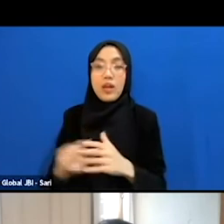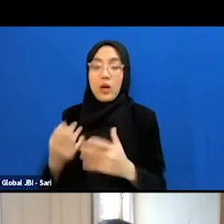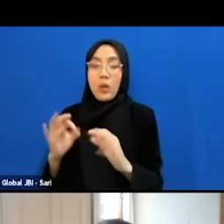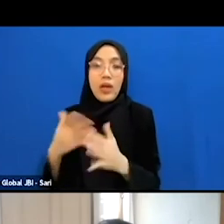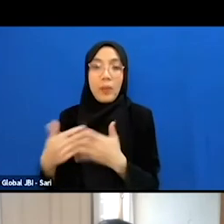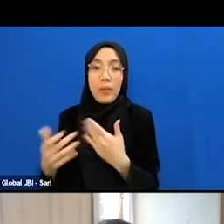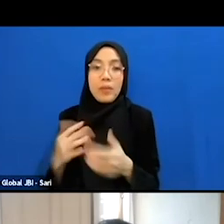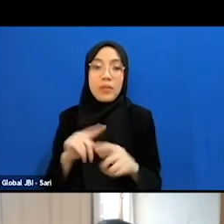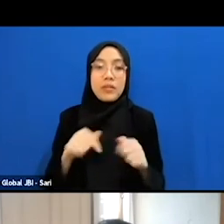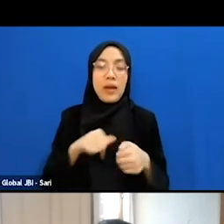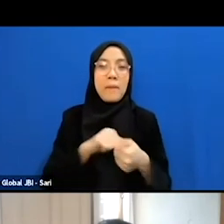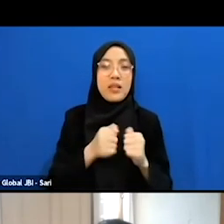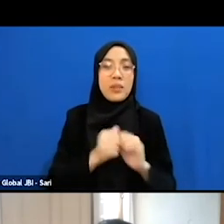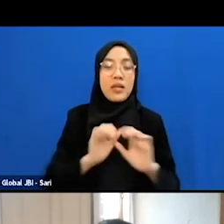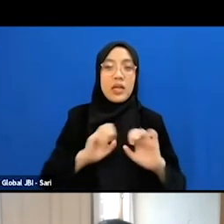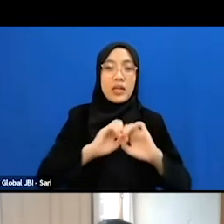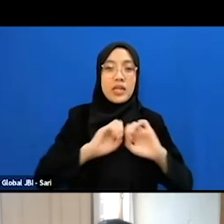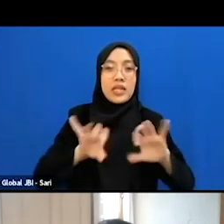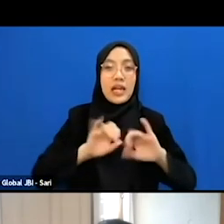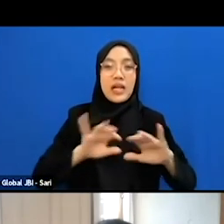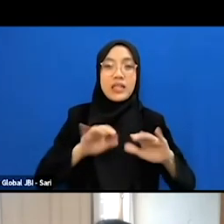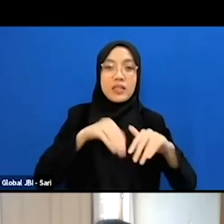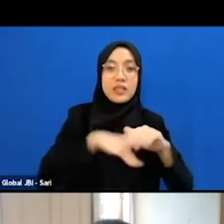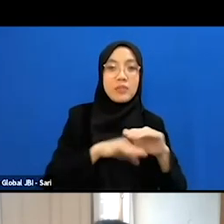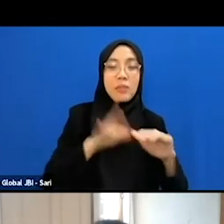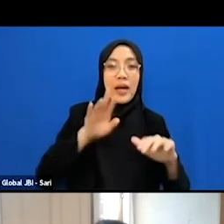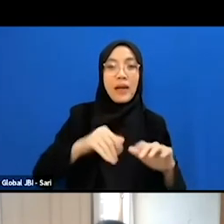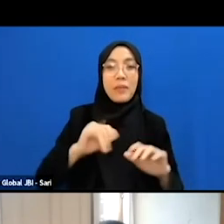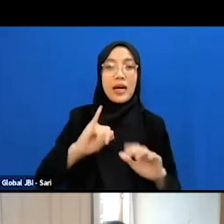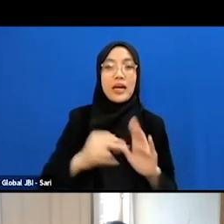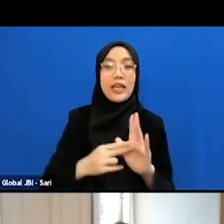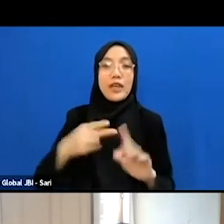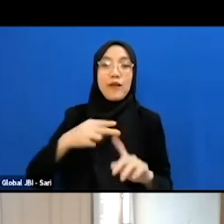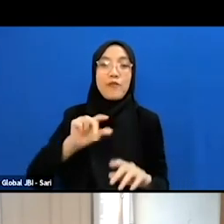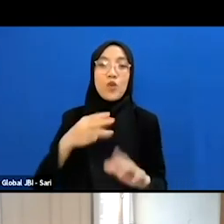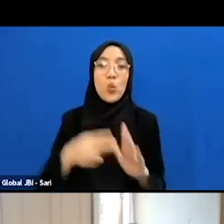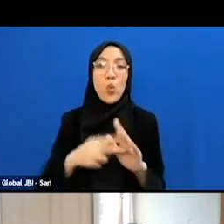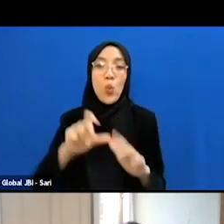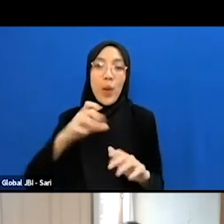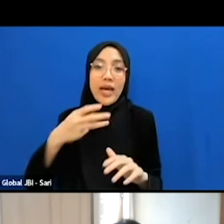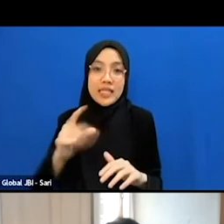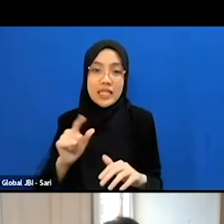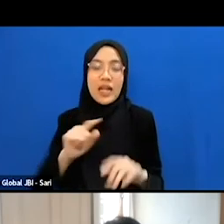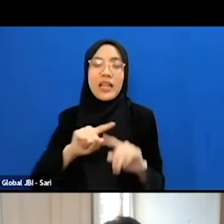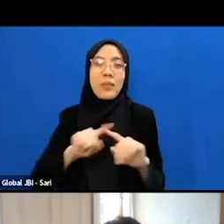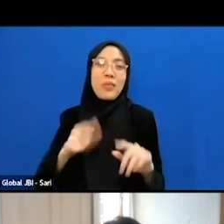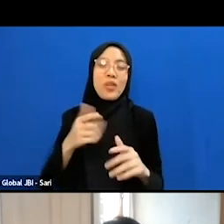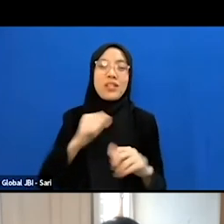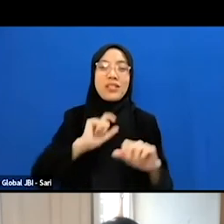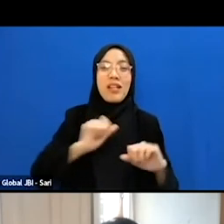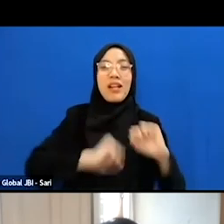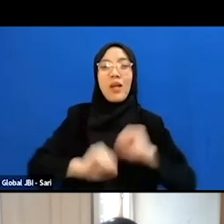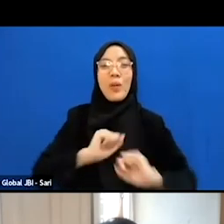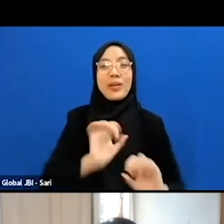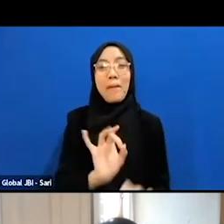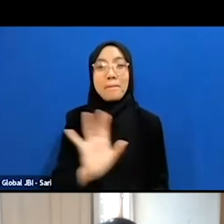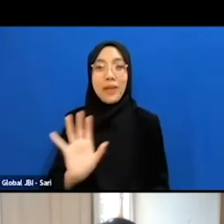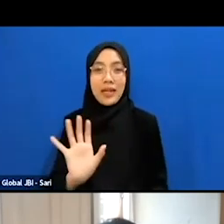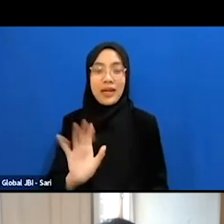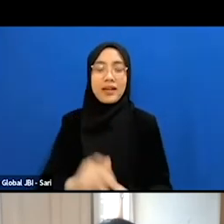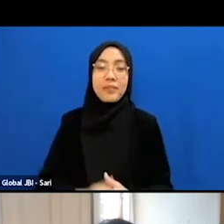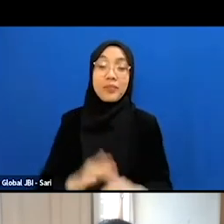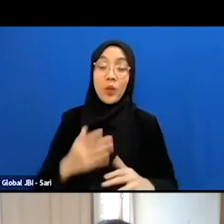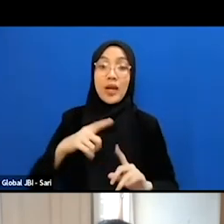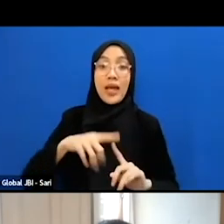iklan itu terselubung pakai pointsoft itu juga kelakuannya mungkin akan berbeda lagi ke ada atau atau atau